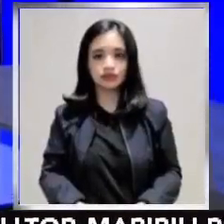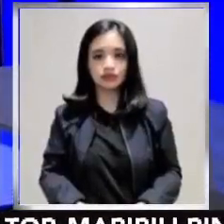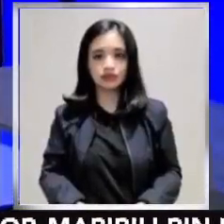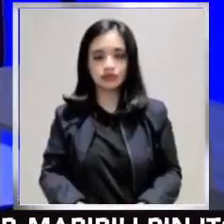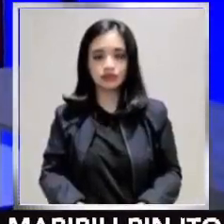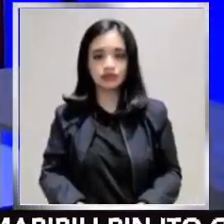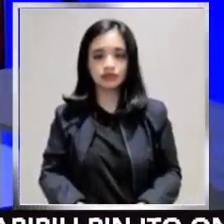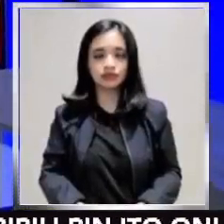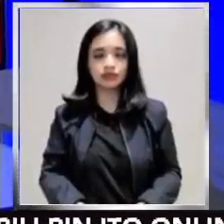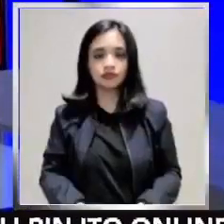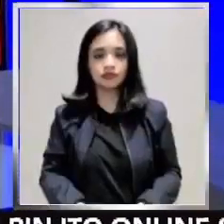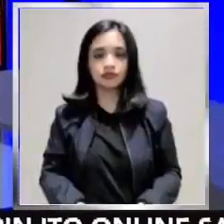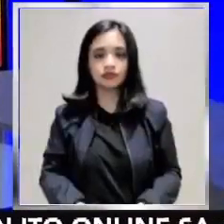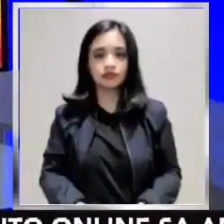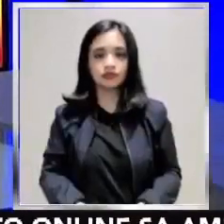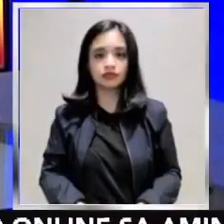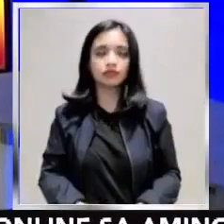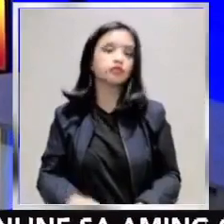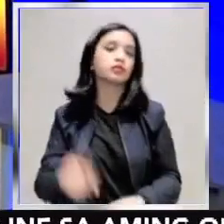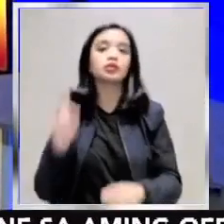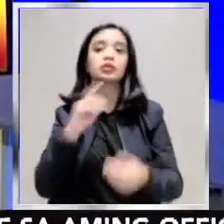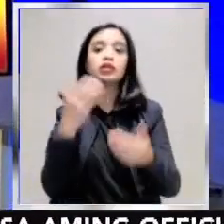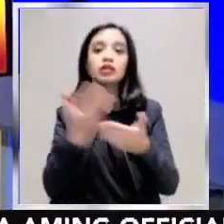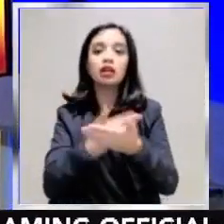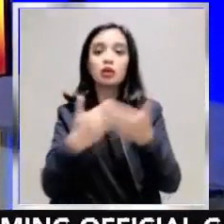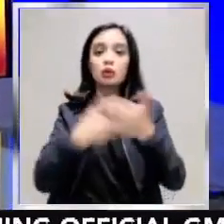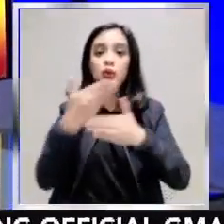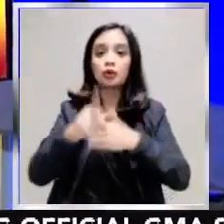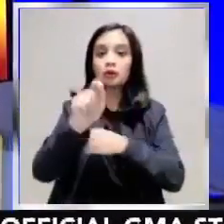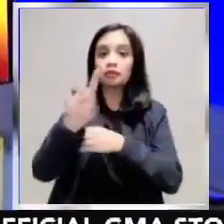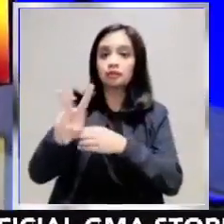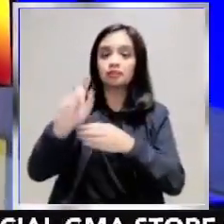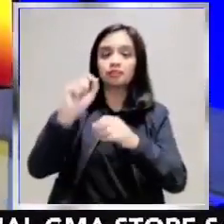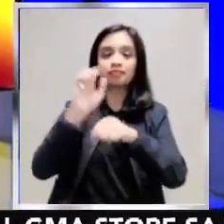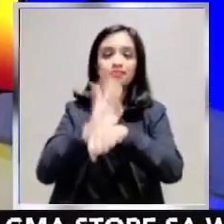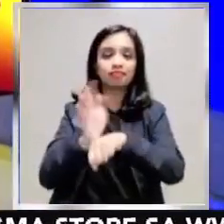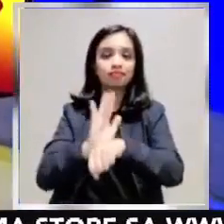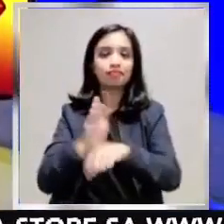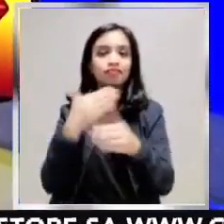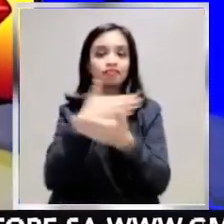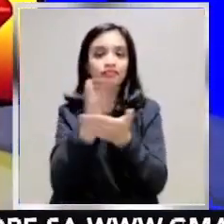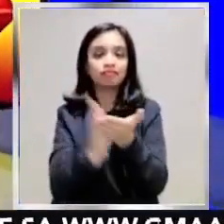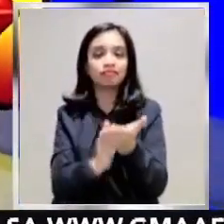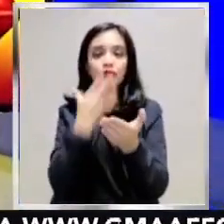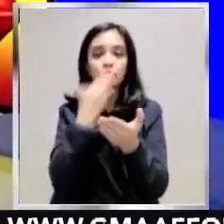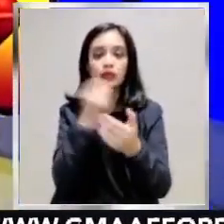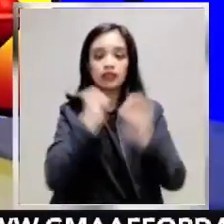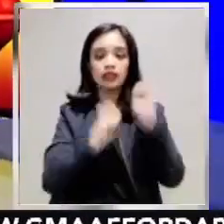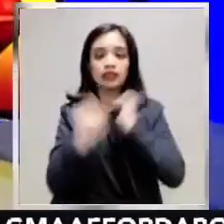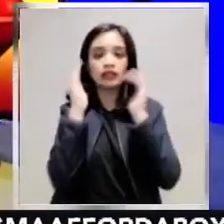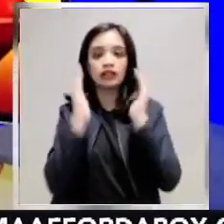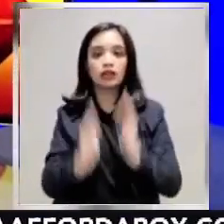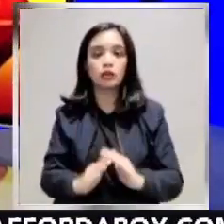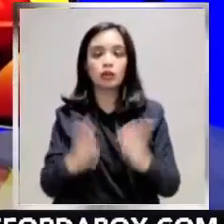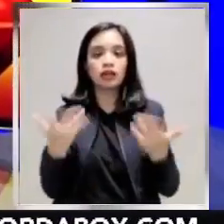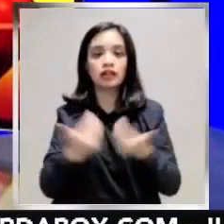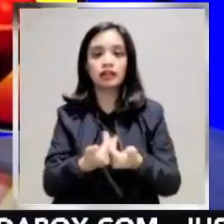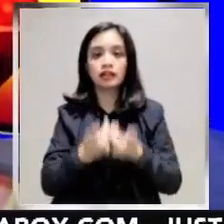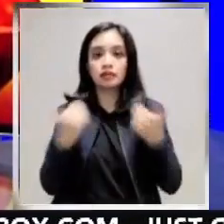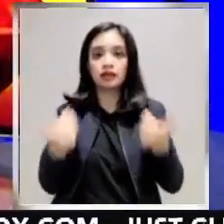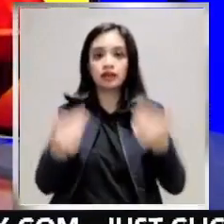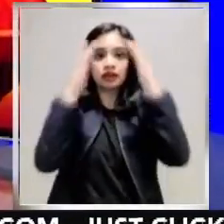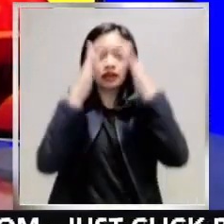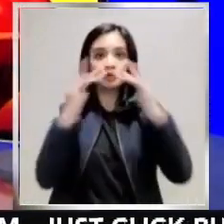Bago bumida sa mga bago at upcoming Kapuso series, nakisiya muna ang ilang Kapuso at Sparkle Stars sa magkahiwalay na fiesta sa